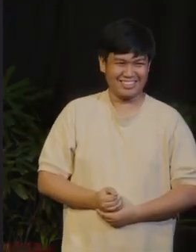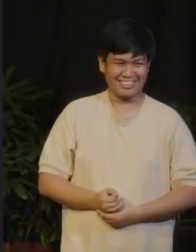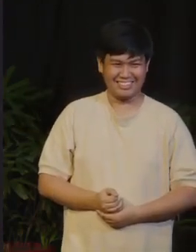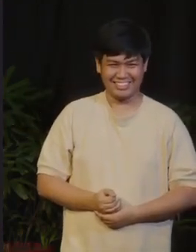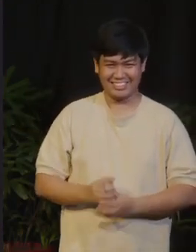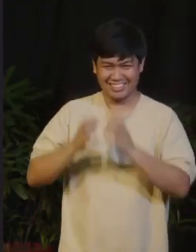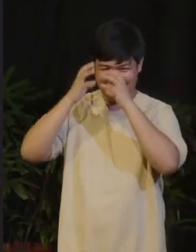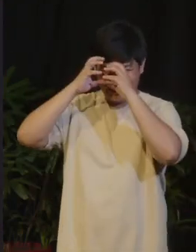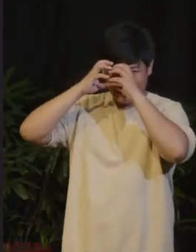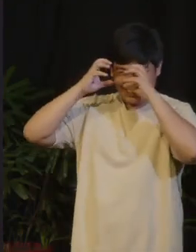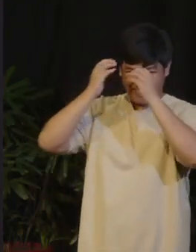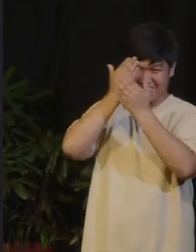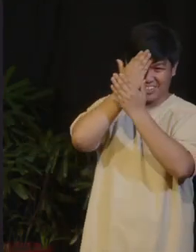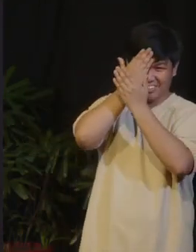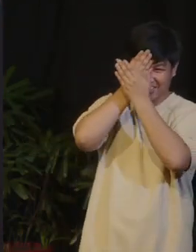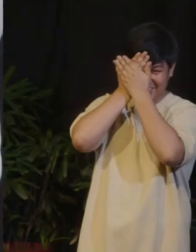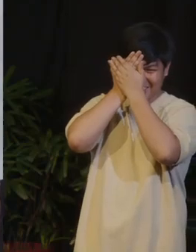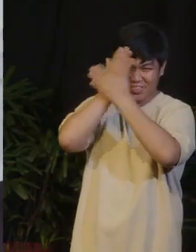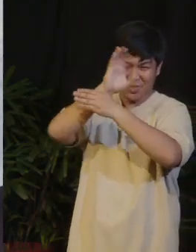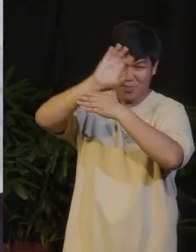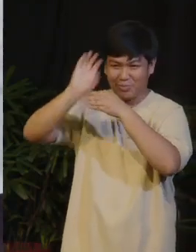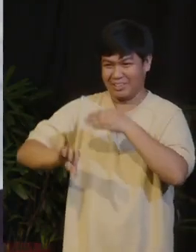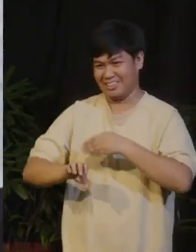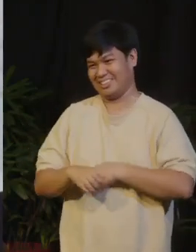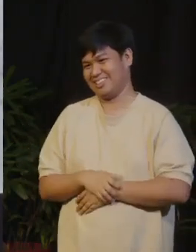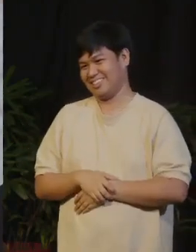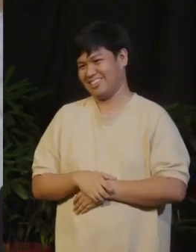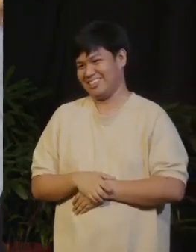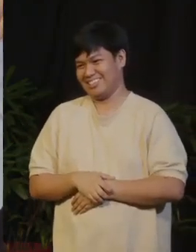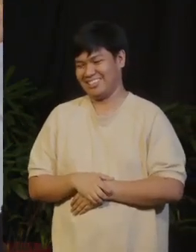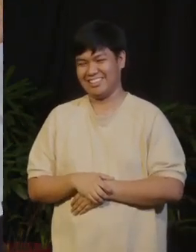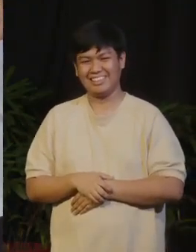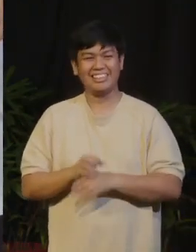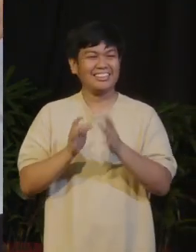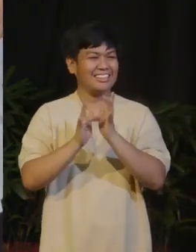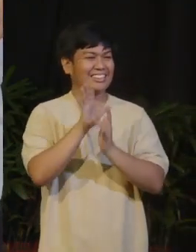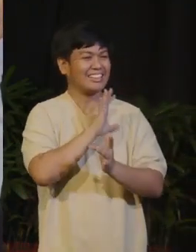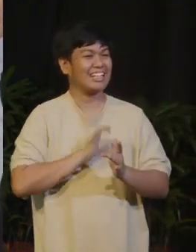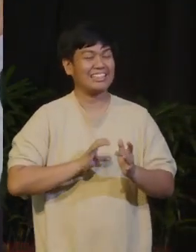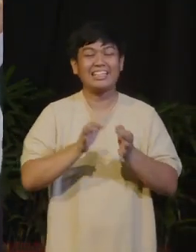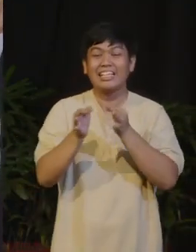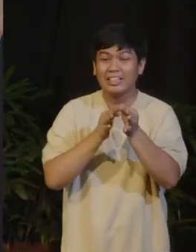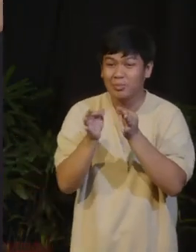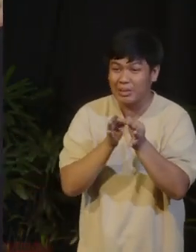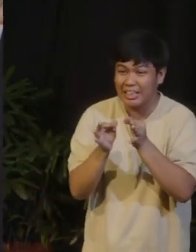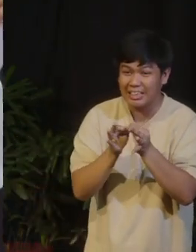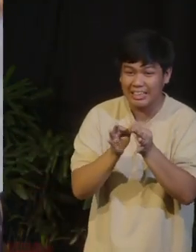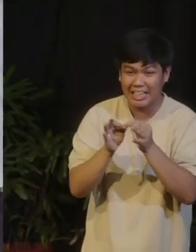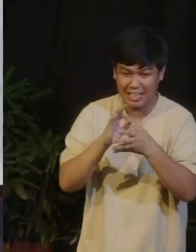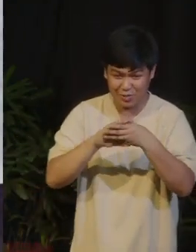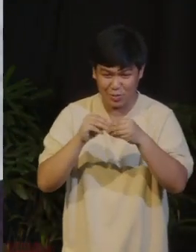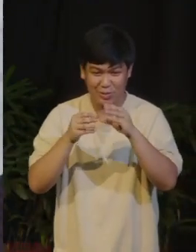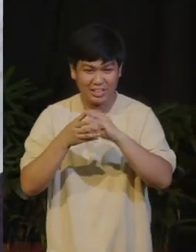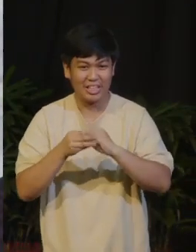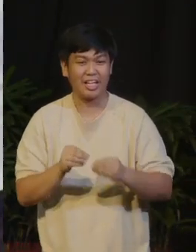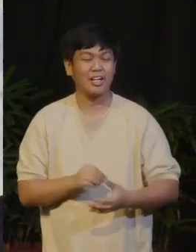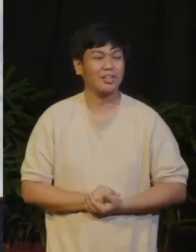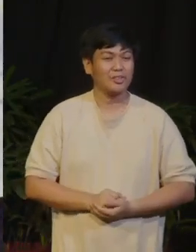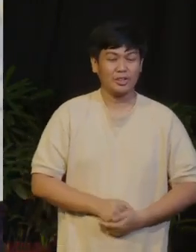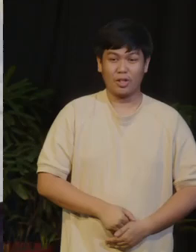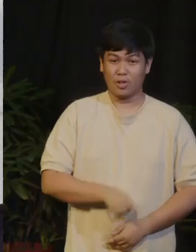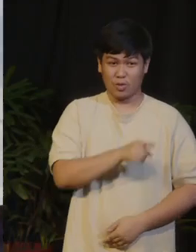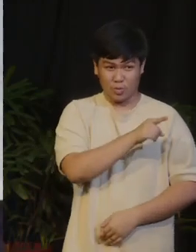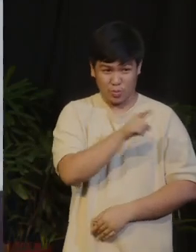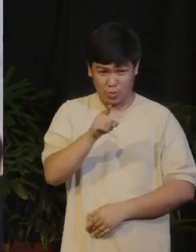ng troso sa inyong mata. Exaggeration ng ating Panginoon yun. Ang sinasabi niya, yung